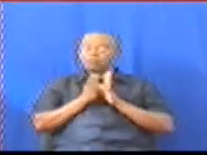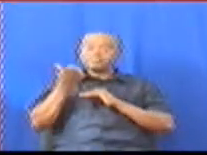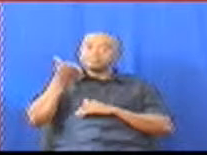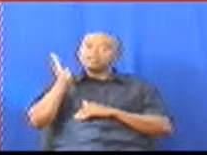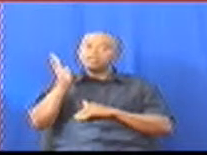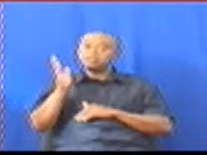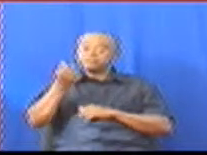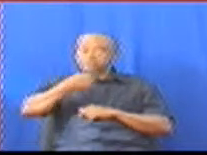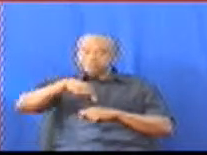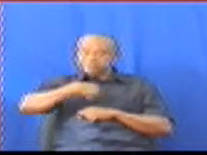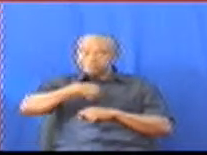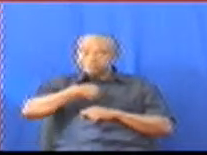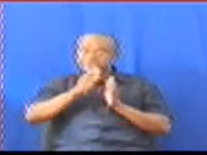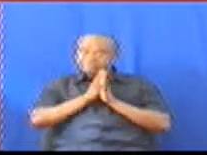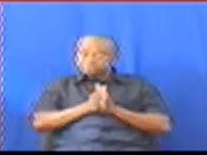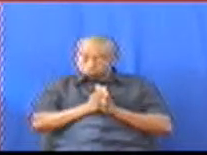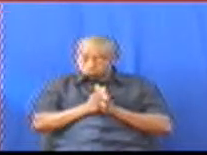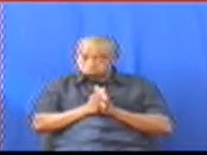na